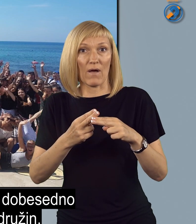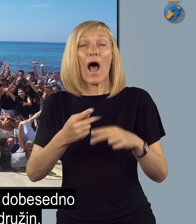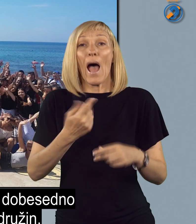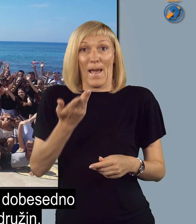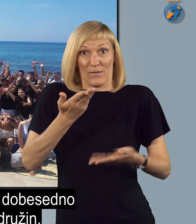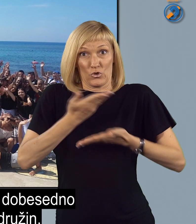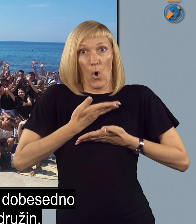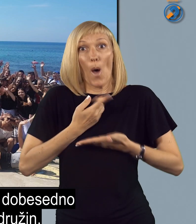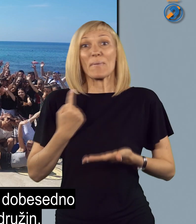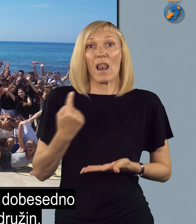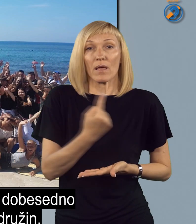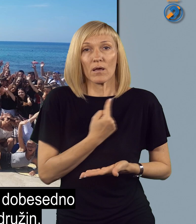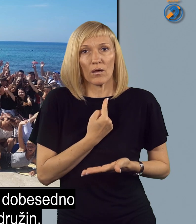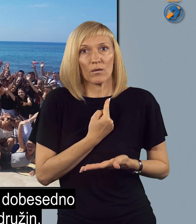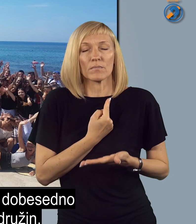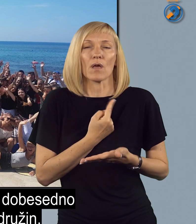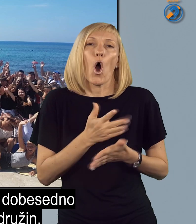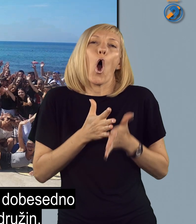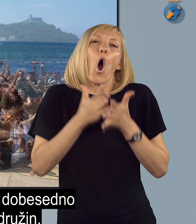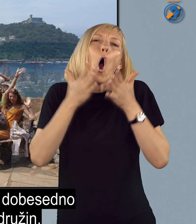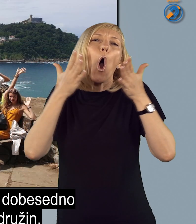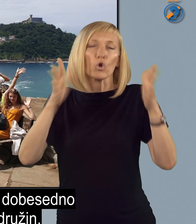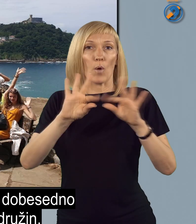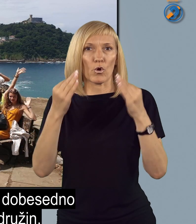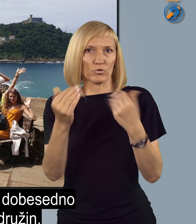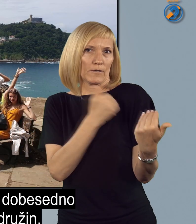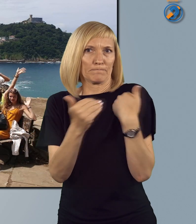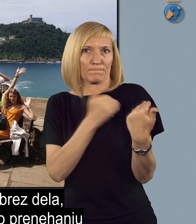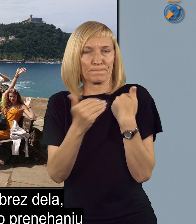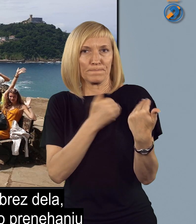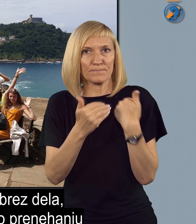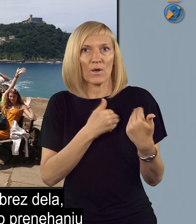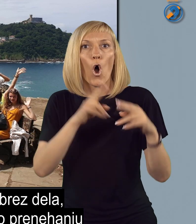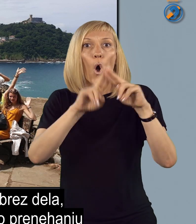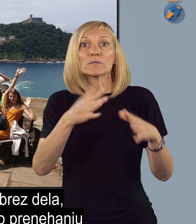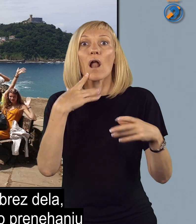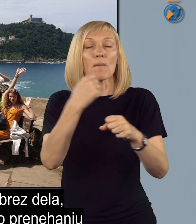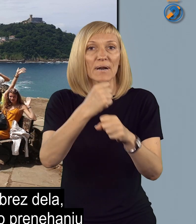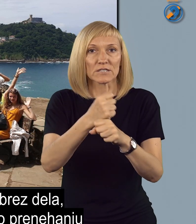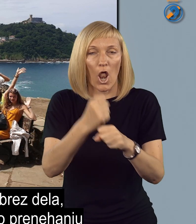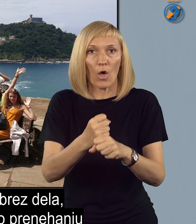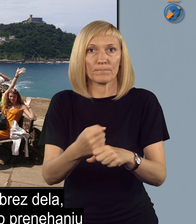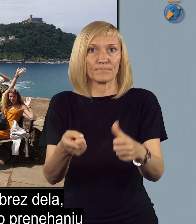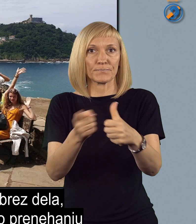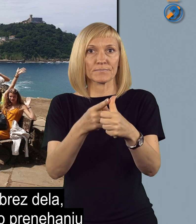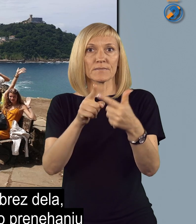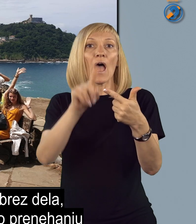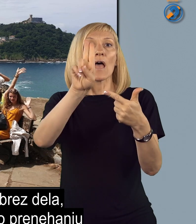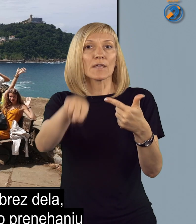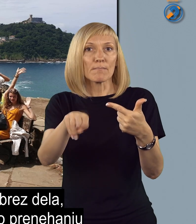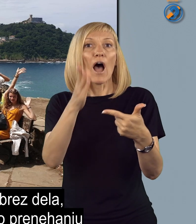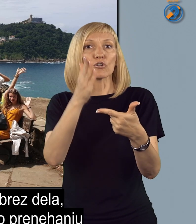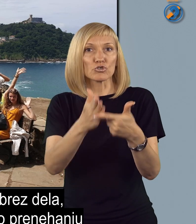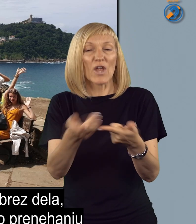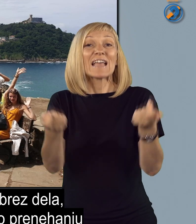nas dobesedno zgodil pogrom družin, ki so ostali brez dela, ki so imeli